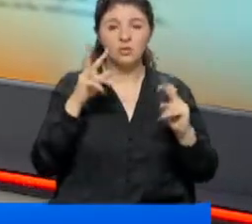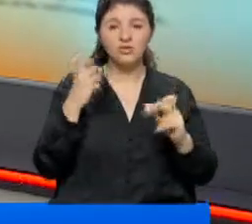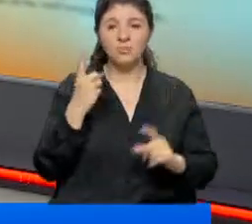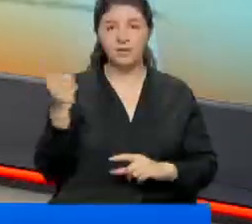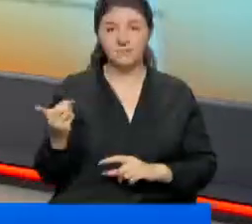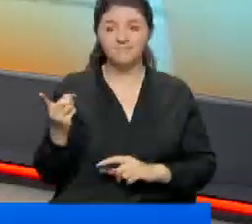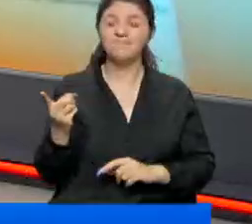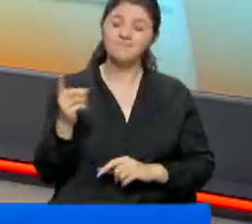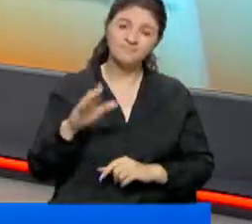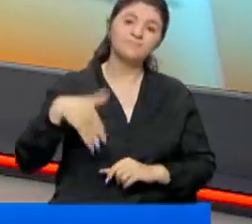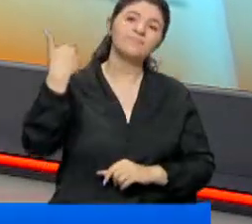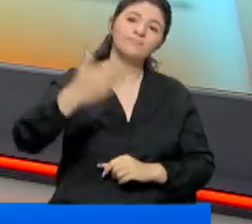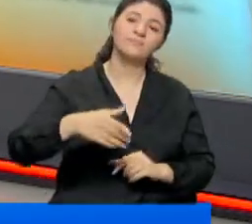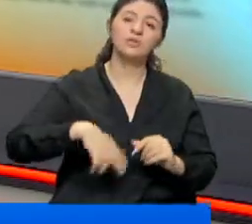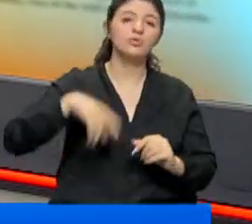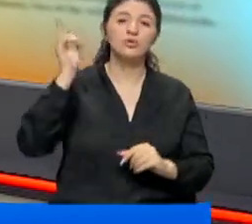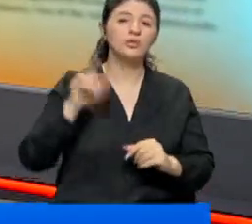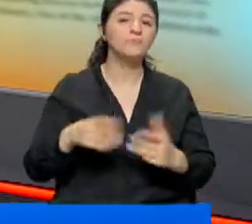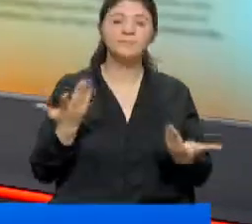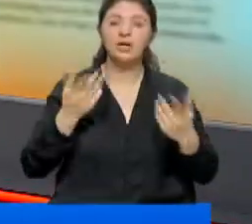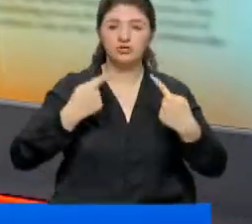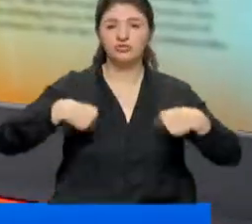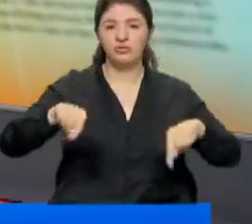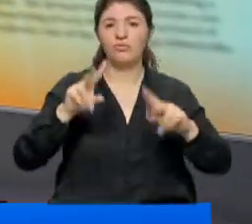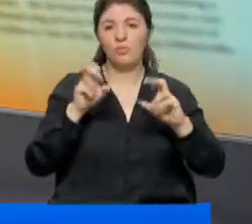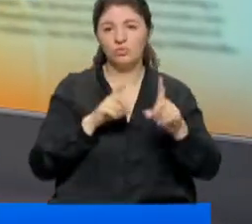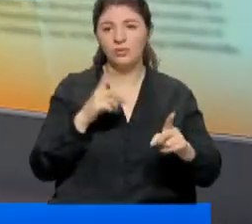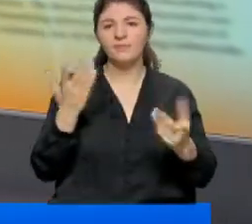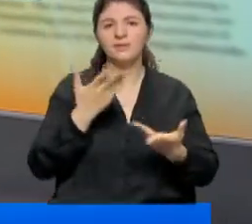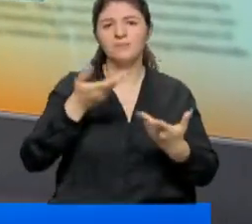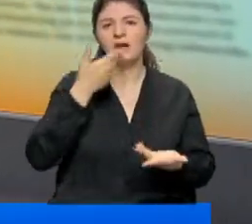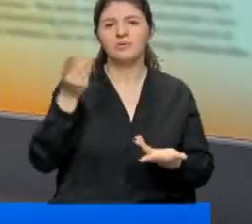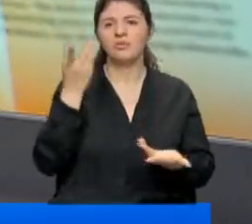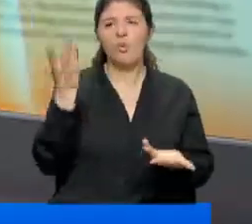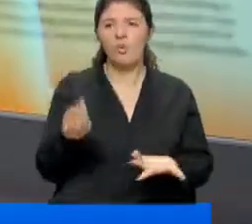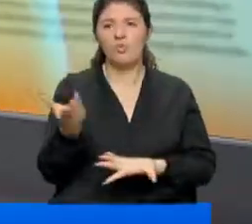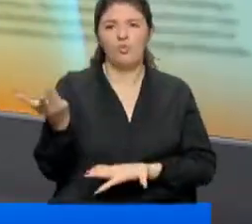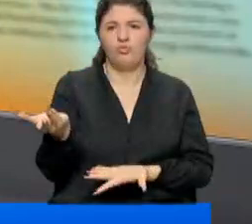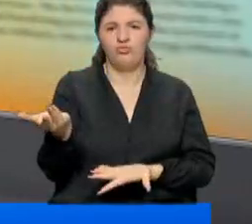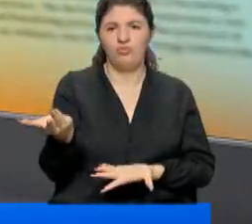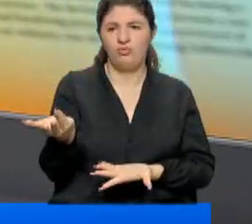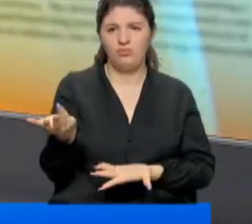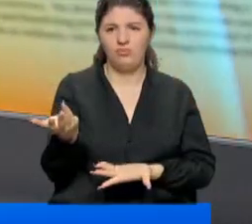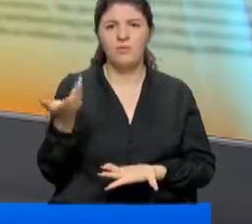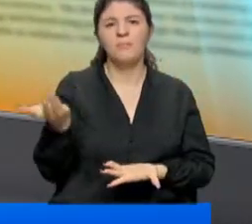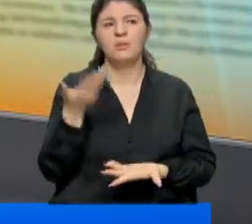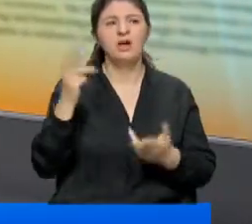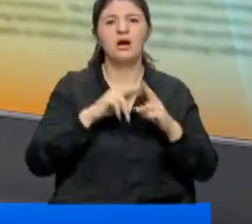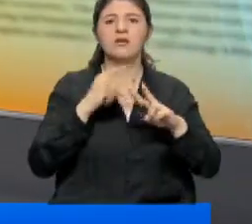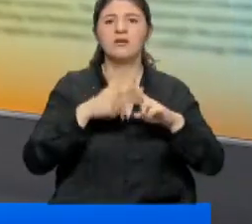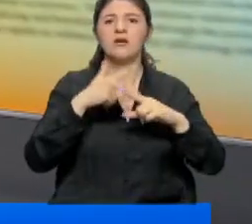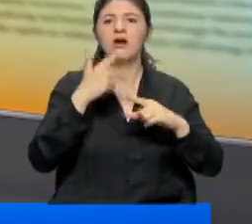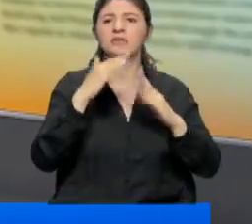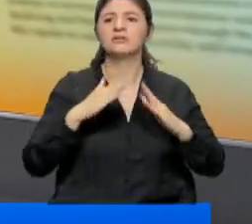ustalardan biri bir diğer günden maddemiz de çevre meselesi Mesela Marmaris'te ne oluyor bu mesela